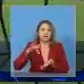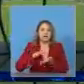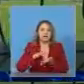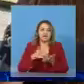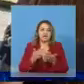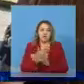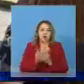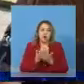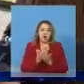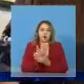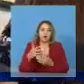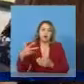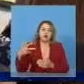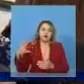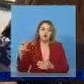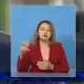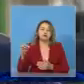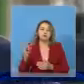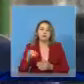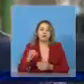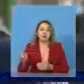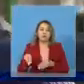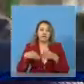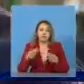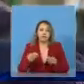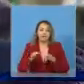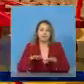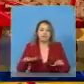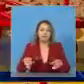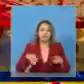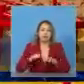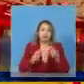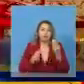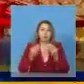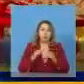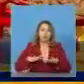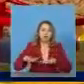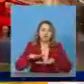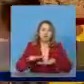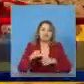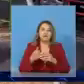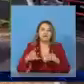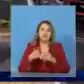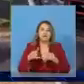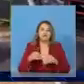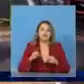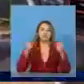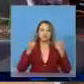қайта жарақтандыруға 300 миллион теңге қаржы бөлінген. Алдағы уақытта балалардың ойын алаңы, воркауттар, спорттық алаңдар салынатын болады.